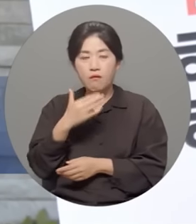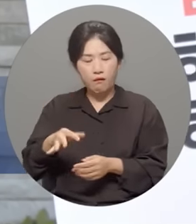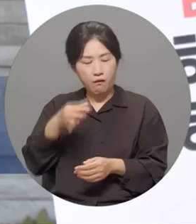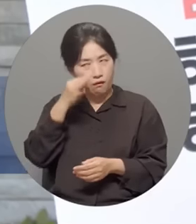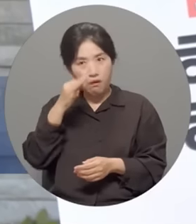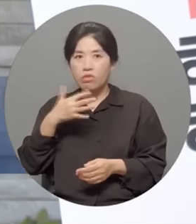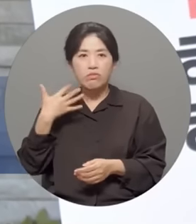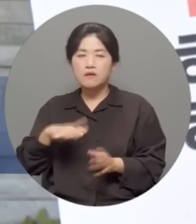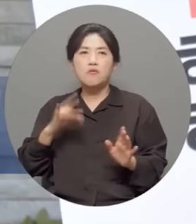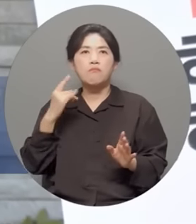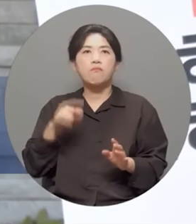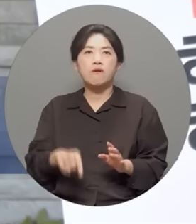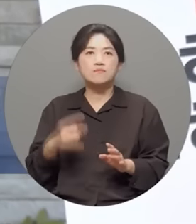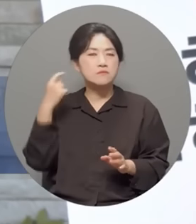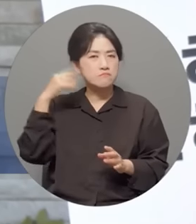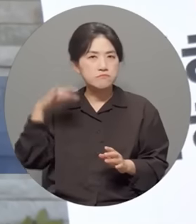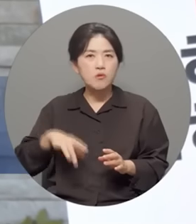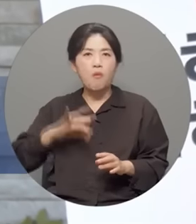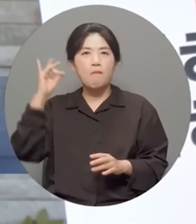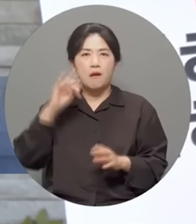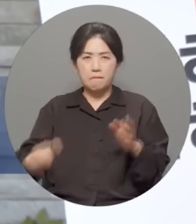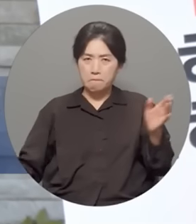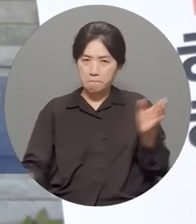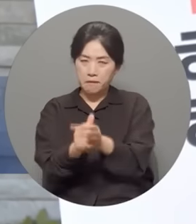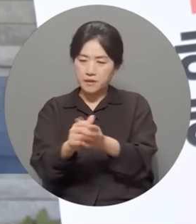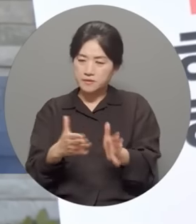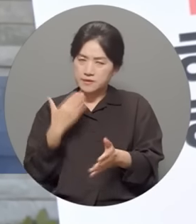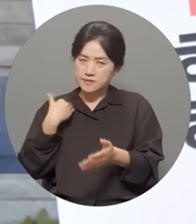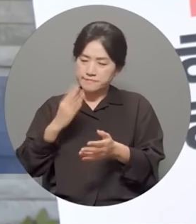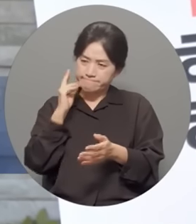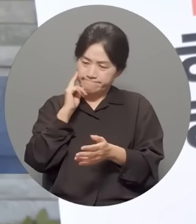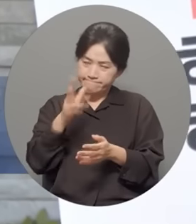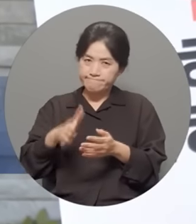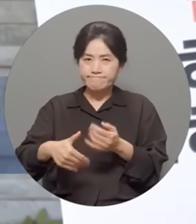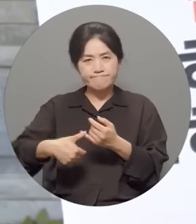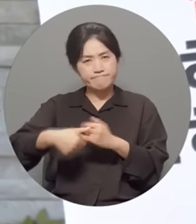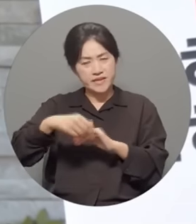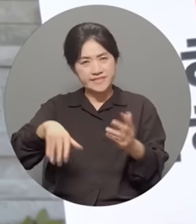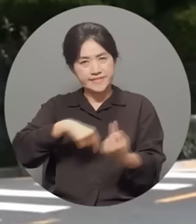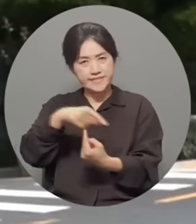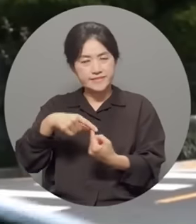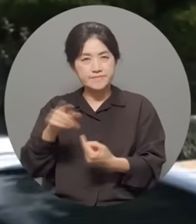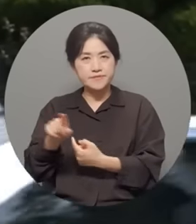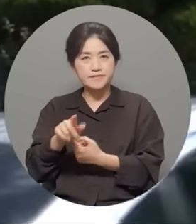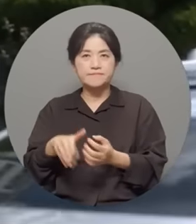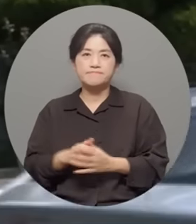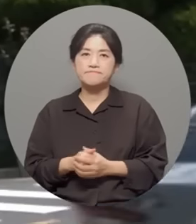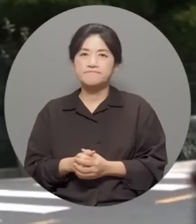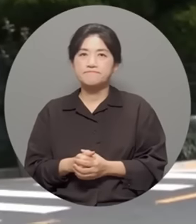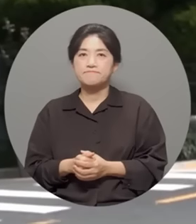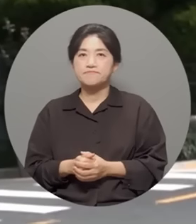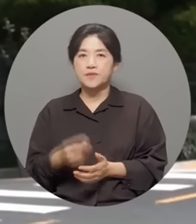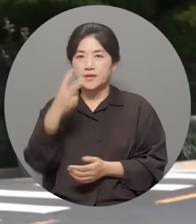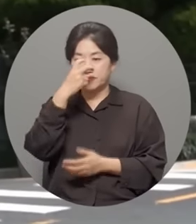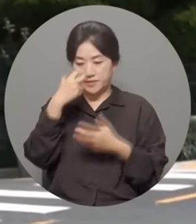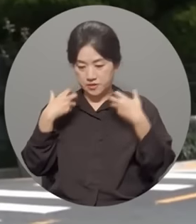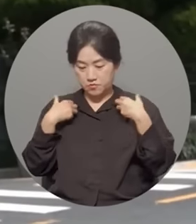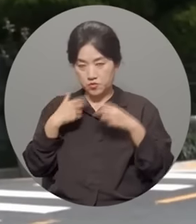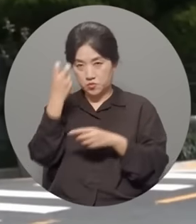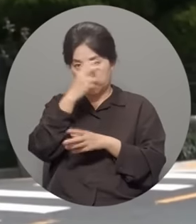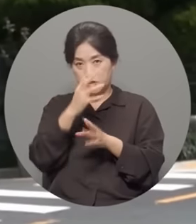없고 들은 적도 없습니다. 매우 이례적이고 매우 비정상적인 상황입니다. 감사원은 조사 연장